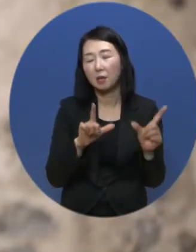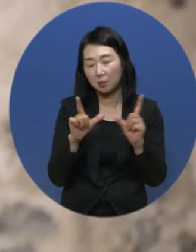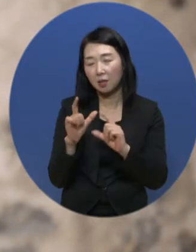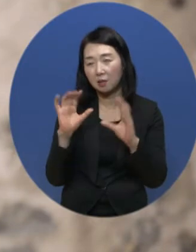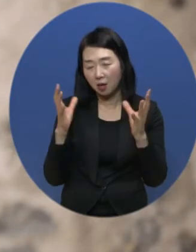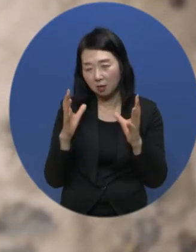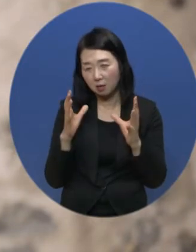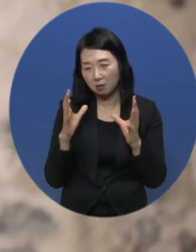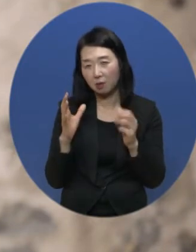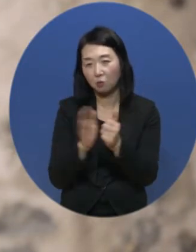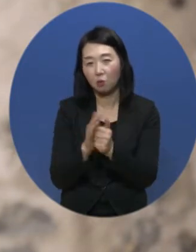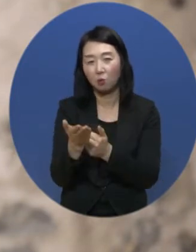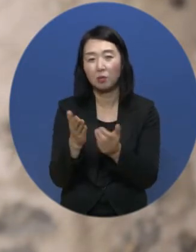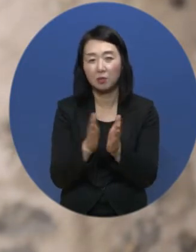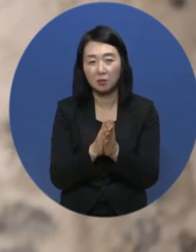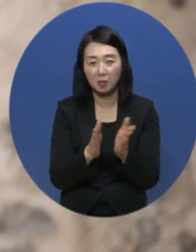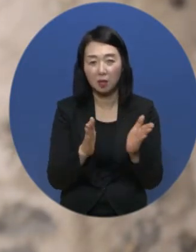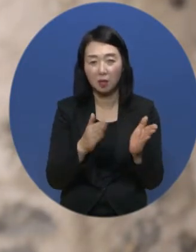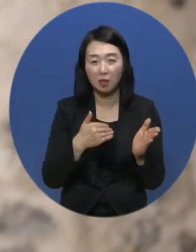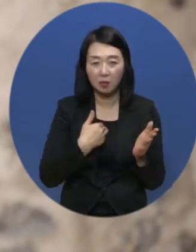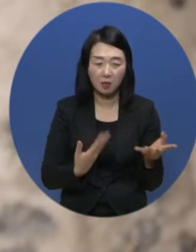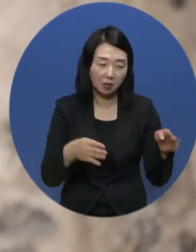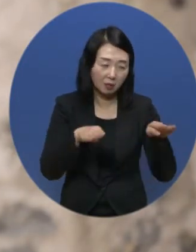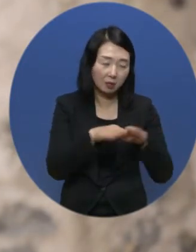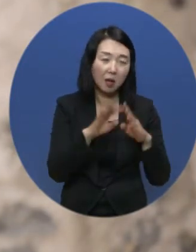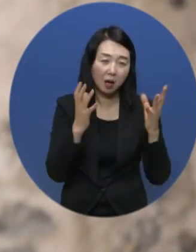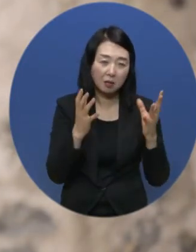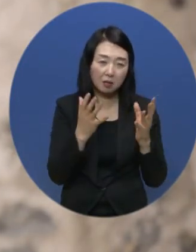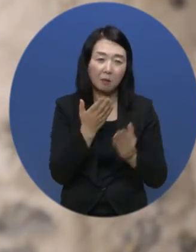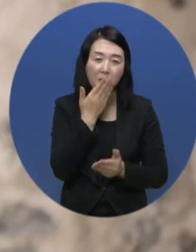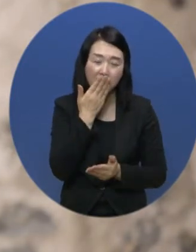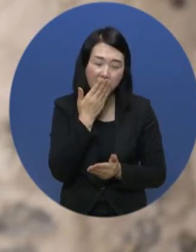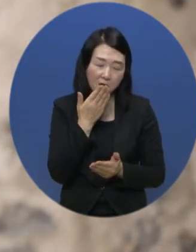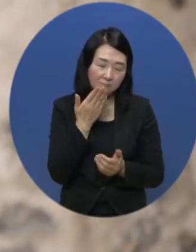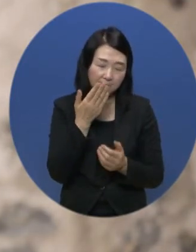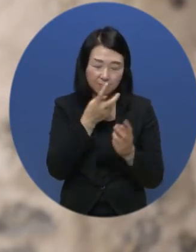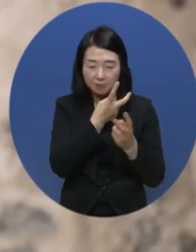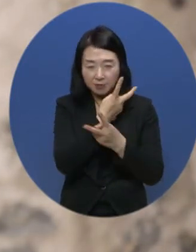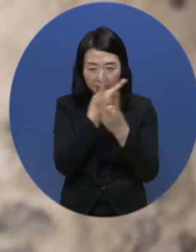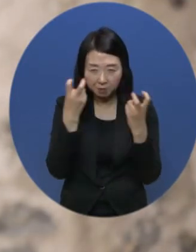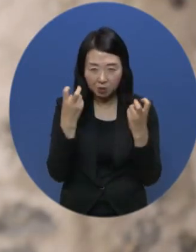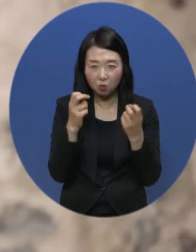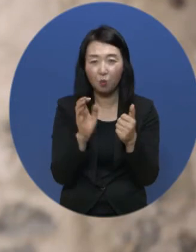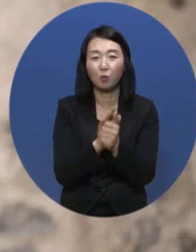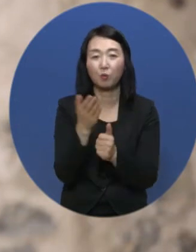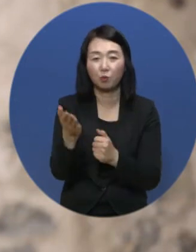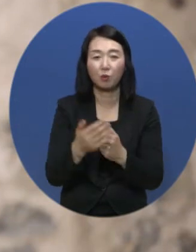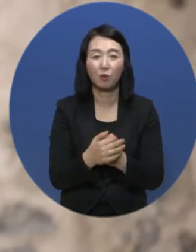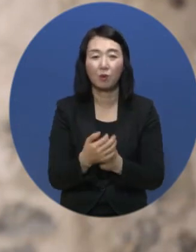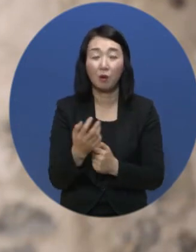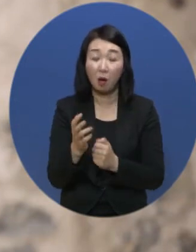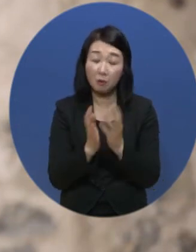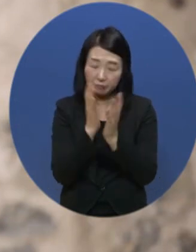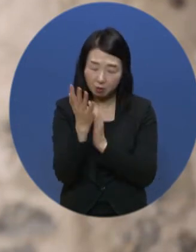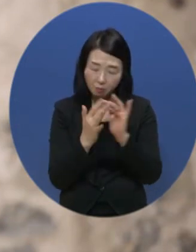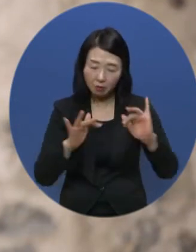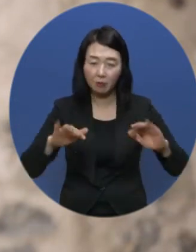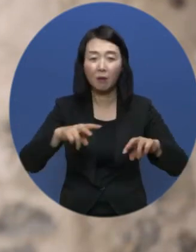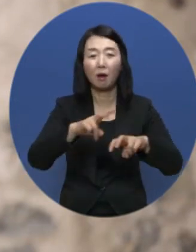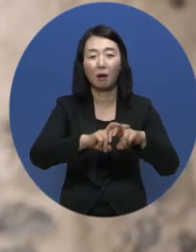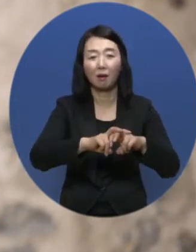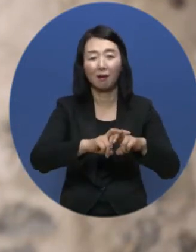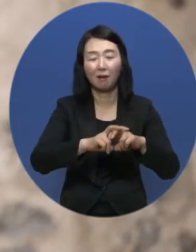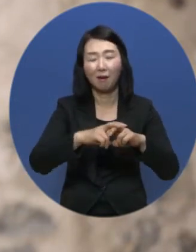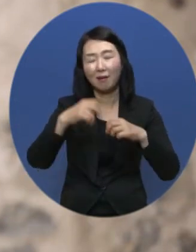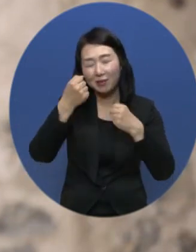먹을 것과 잠잘 곳을 제공했습니다. 한 번은 잔디밭에 앉아있는데 아직 걸음마를 막